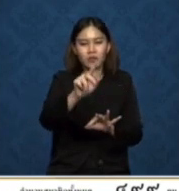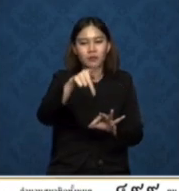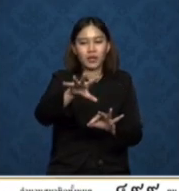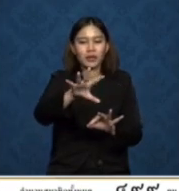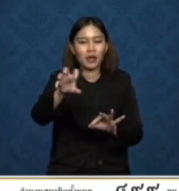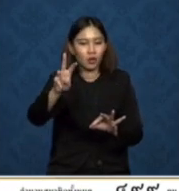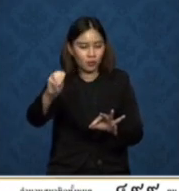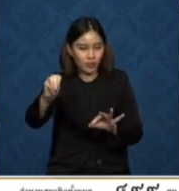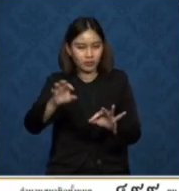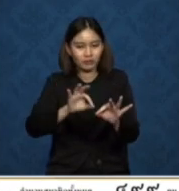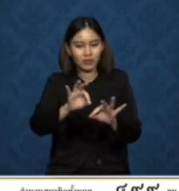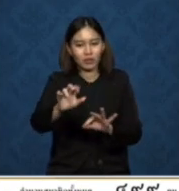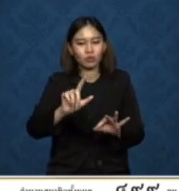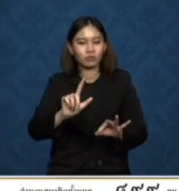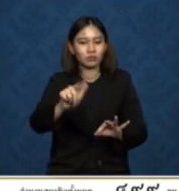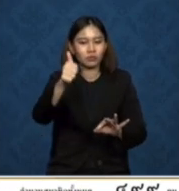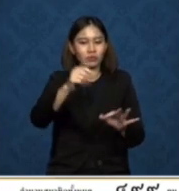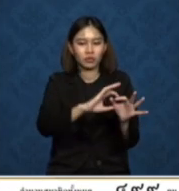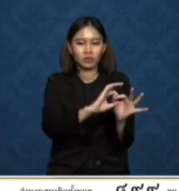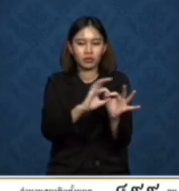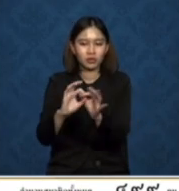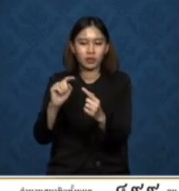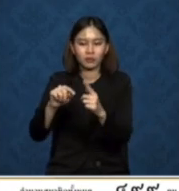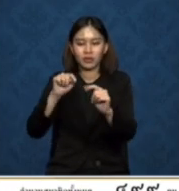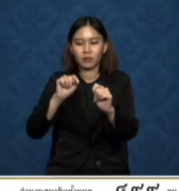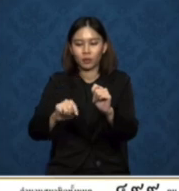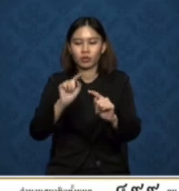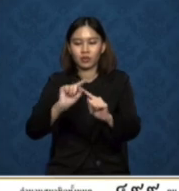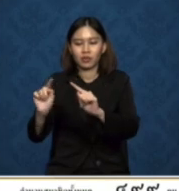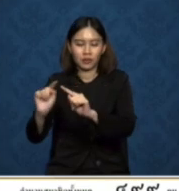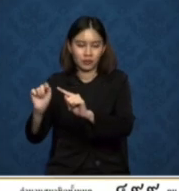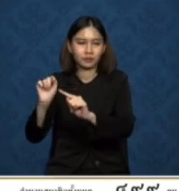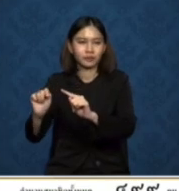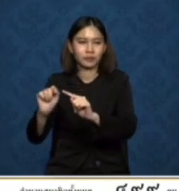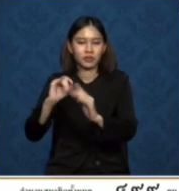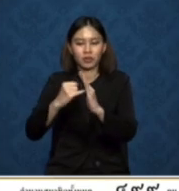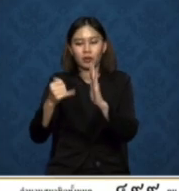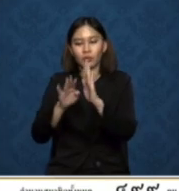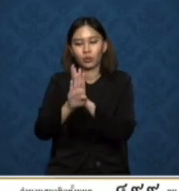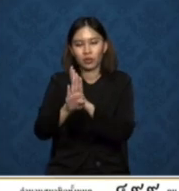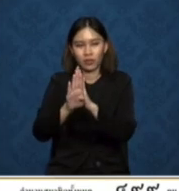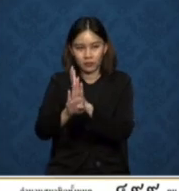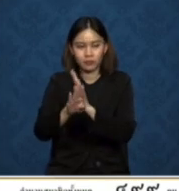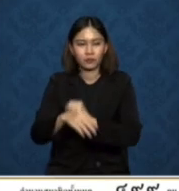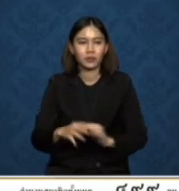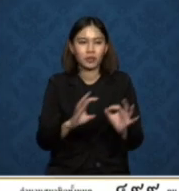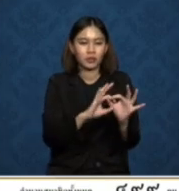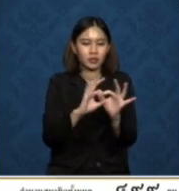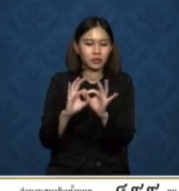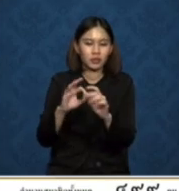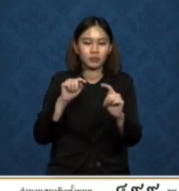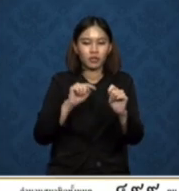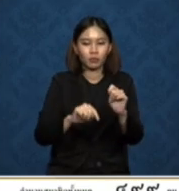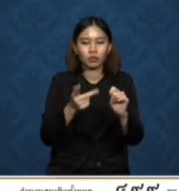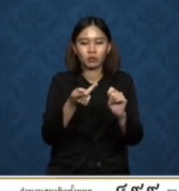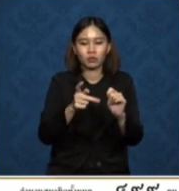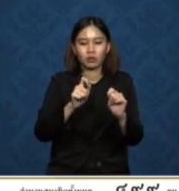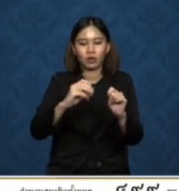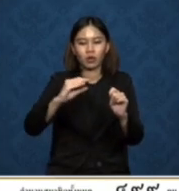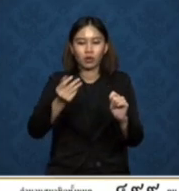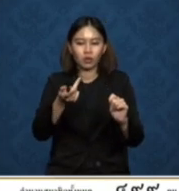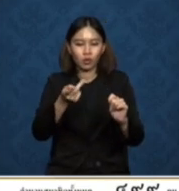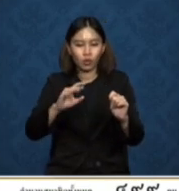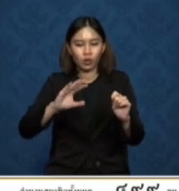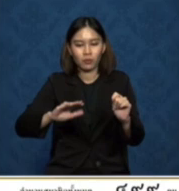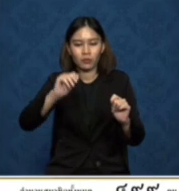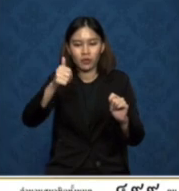ตรเป็ถนนสายหักที่เชื่อมระว่างตำบหน้องเต็ของอำเภรกสังจัหวดบุีลำ เชื่อมตำบนค. โของอเภรเมือง